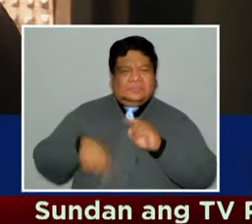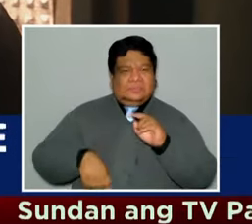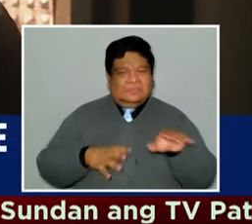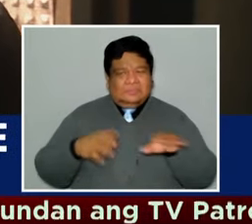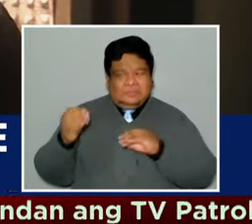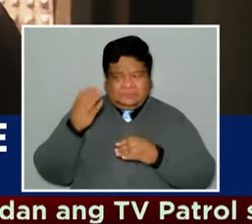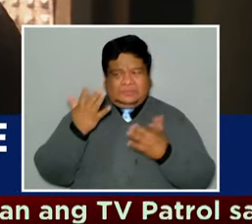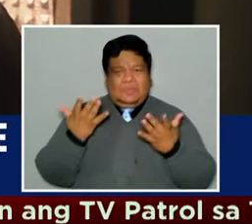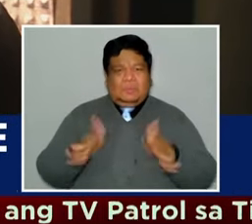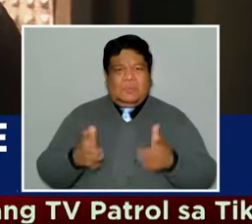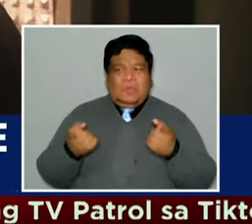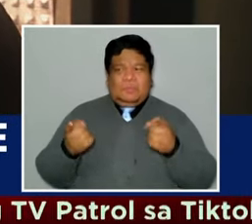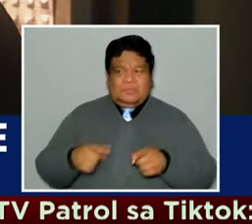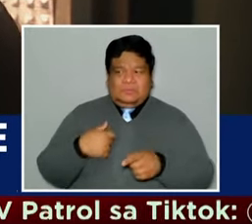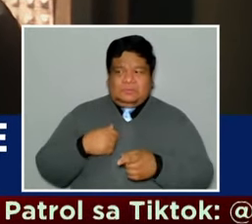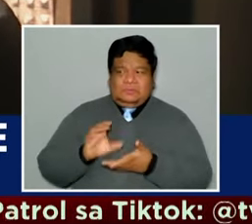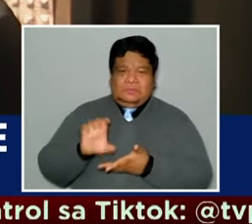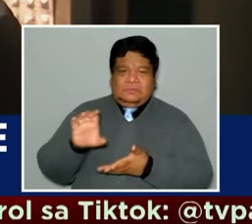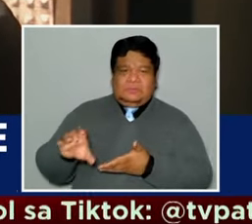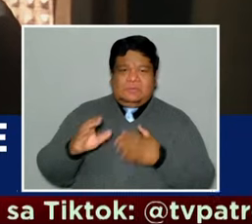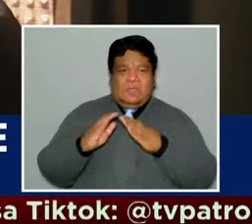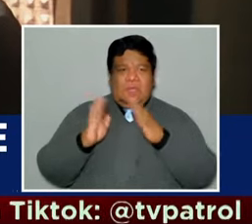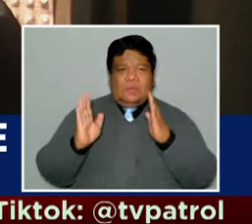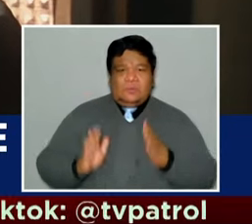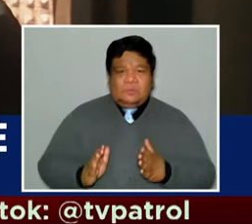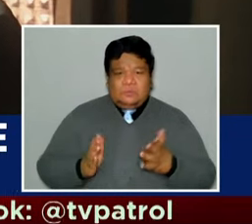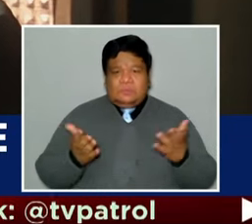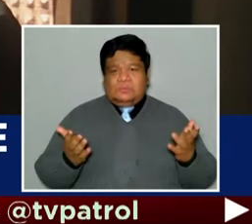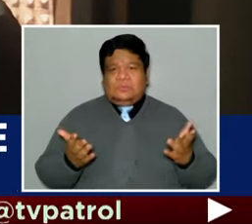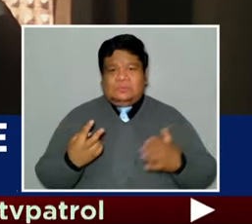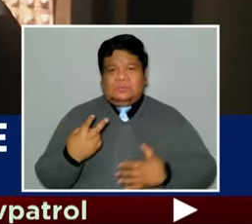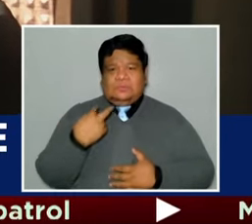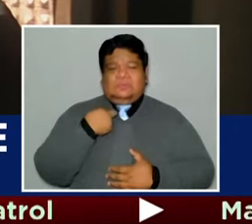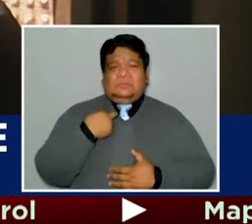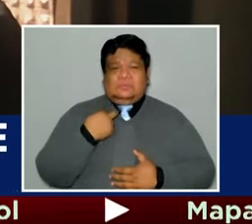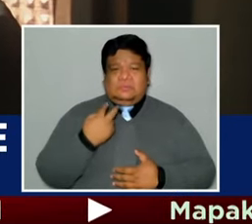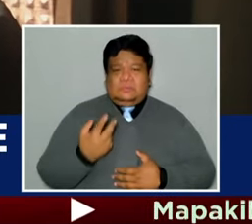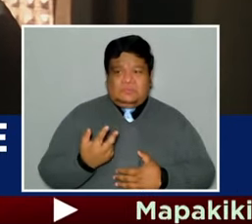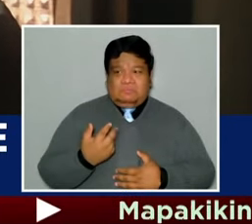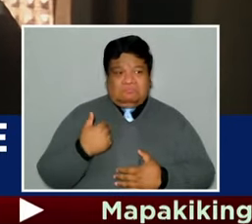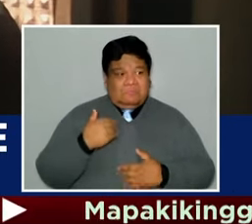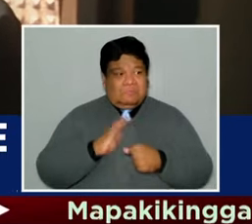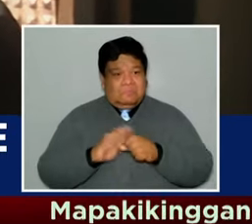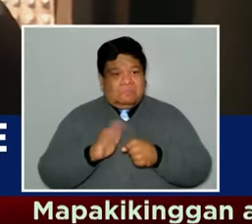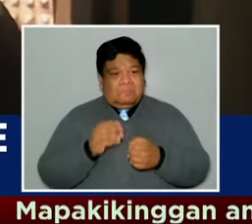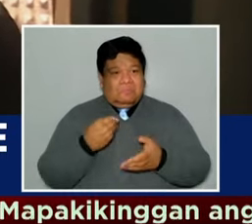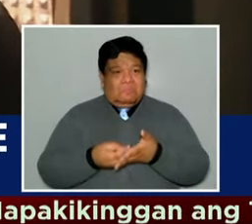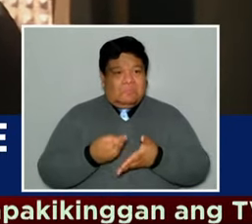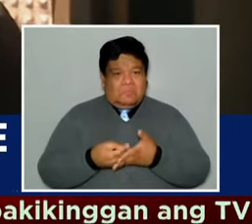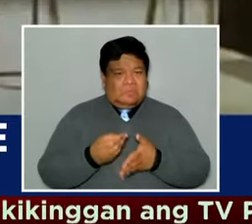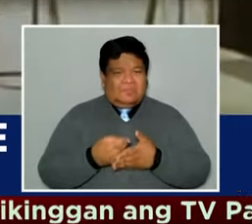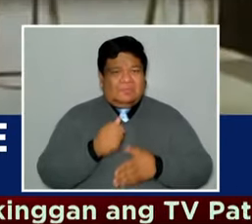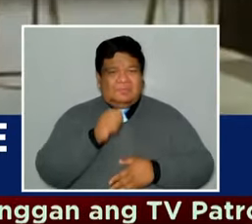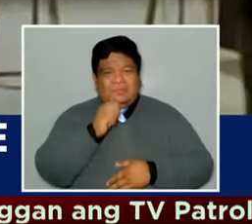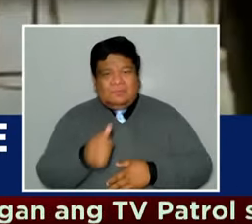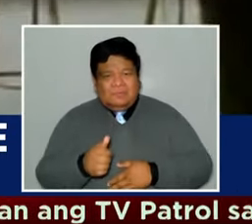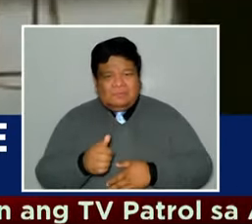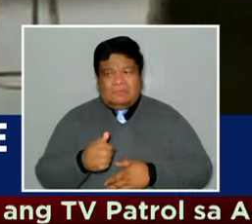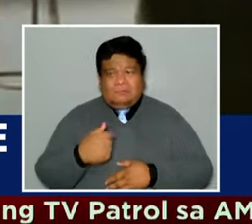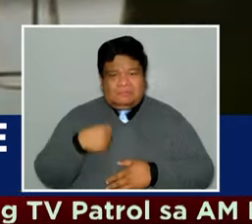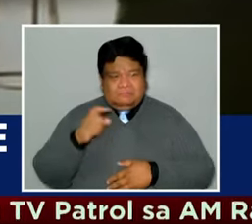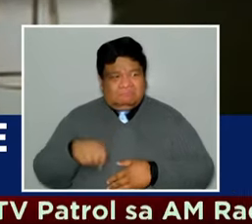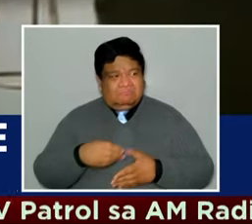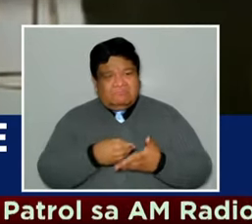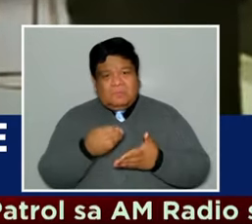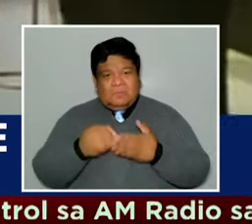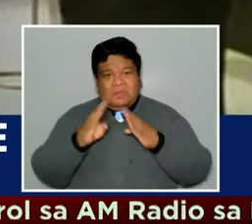investment mo. Wala ka naman ganong karaming money to keep buying properties. Noong